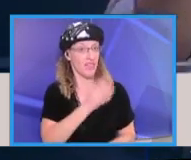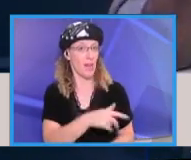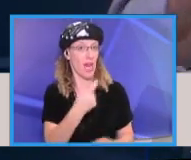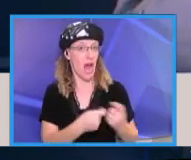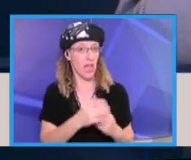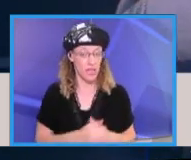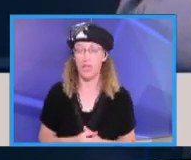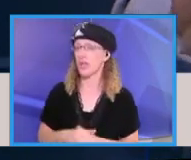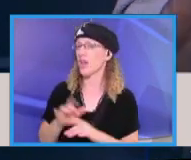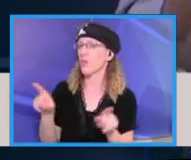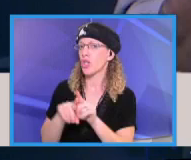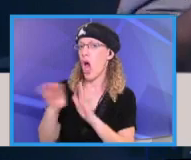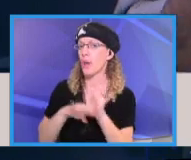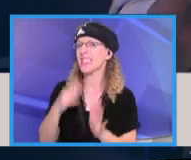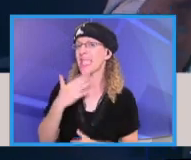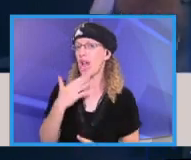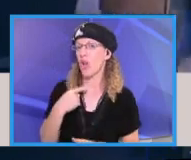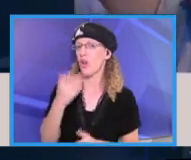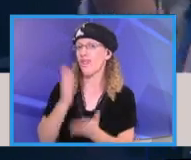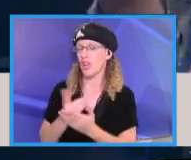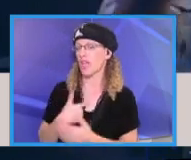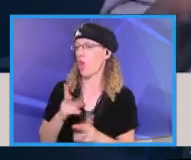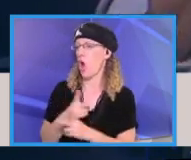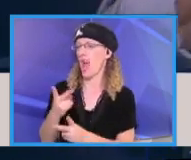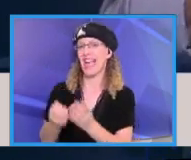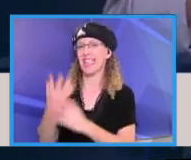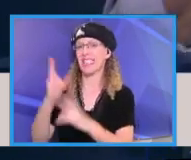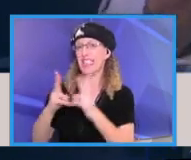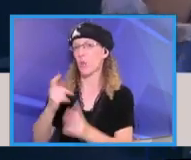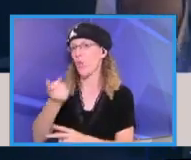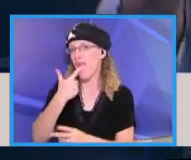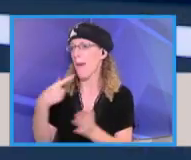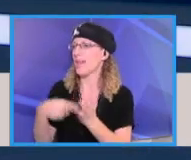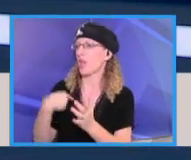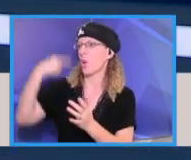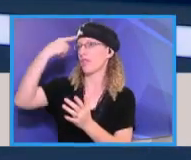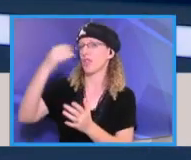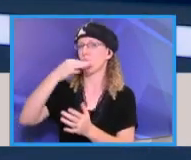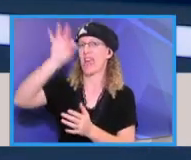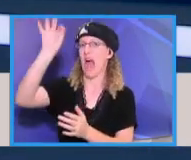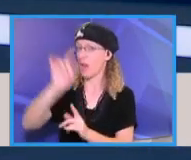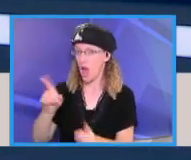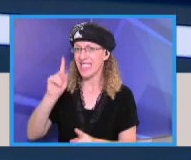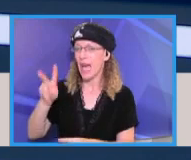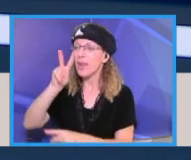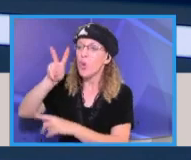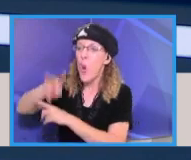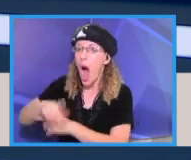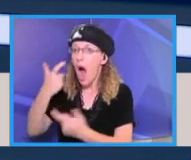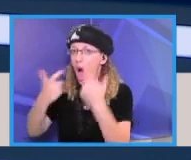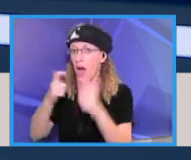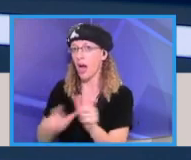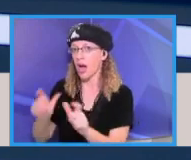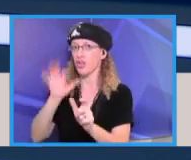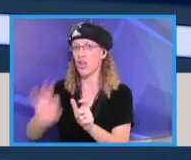כמו שהחוק בישראל קובע שאני לא יכול לייצר תרופה ולמכור אותה כתרופה בגלל שאני חושב שהיא מועילה, אלא צריך פיקוח של משרד הבריאות שהוא היחיד